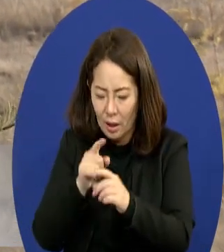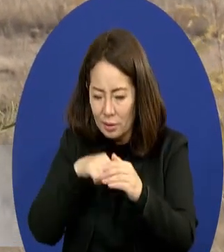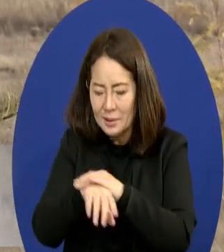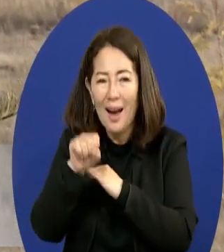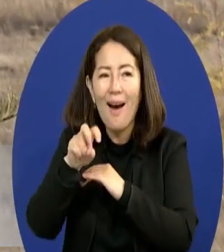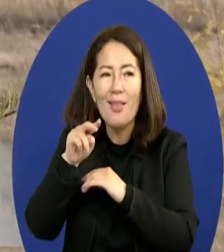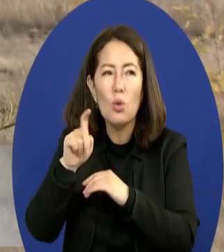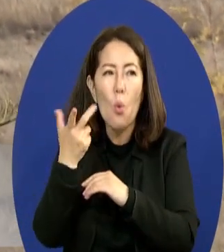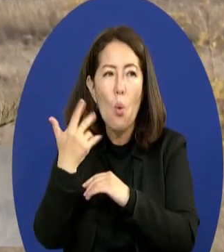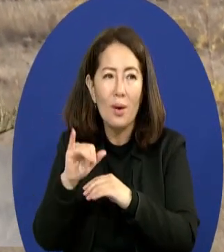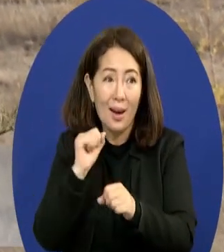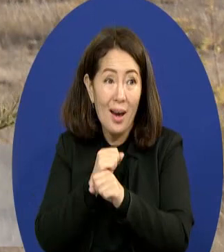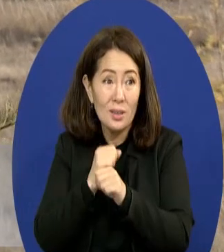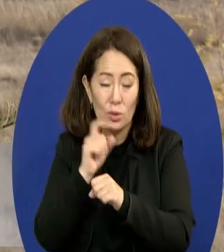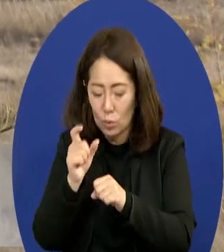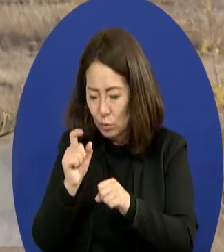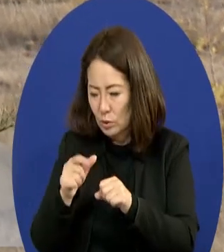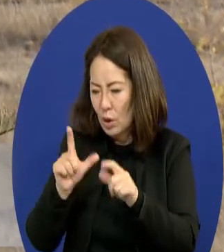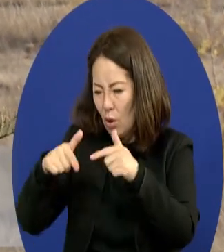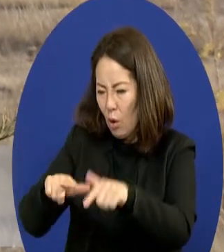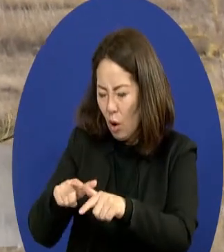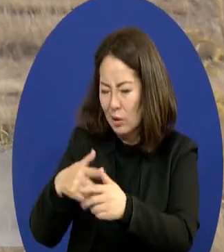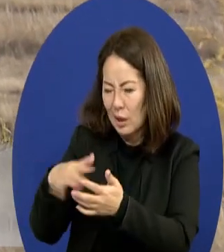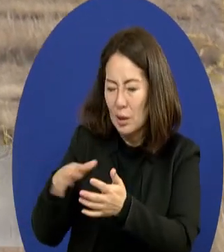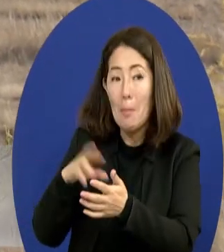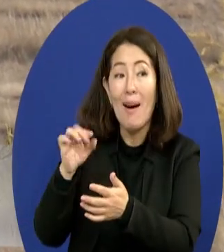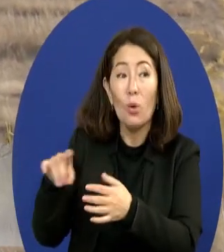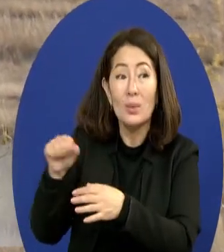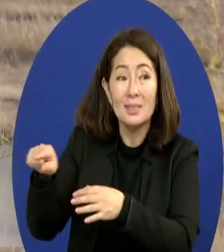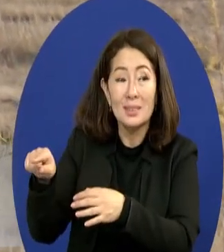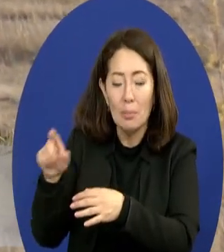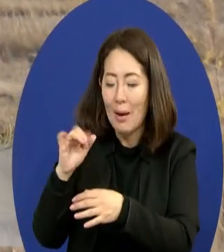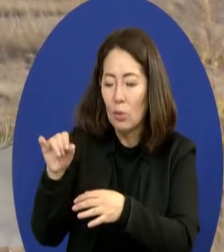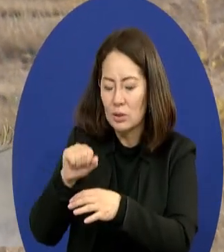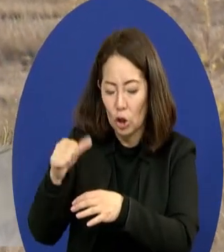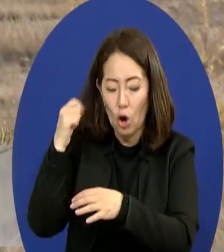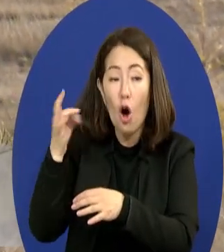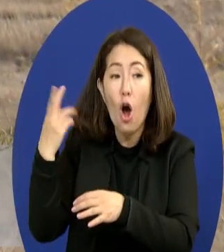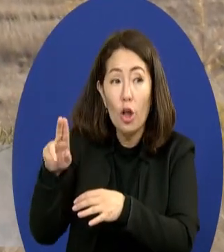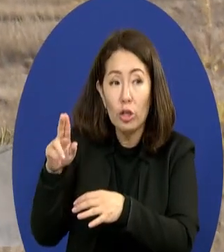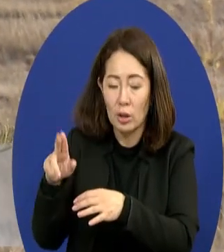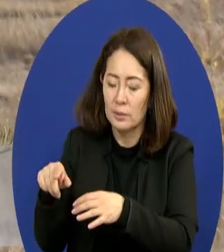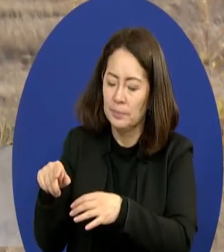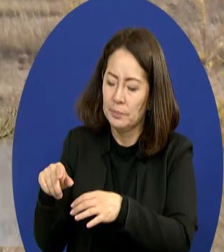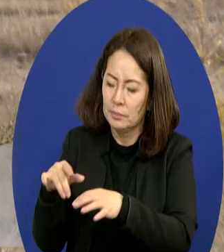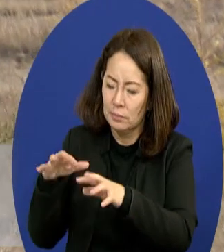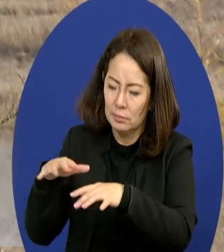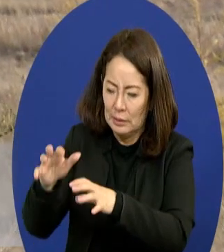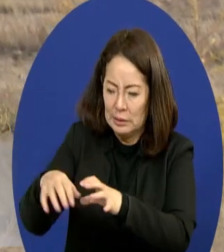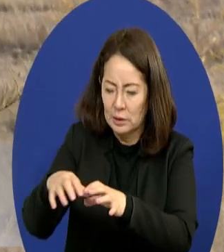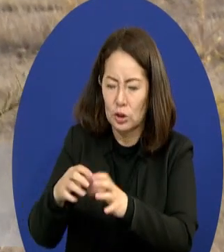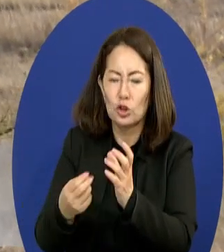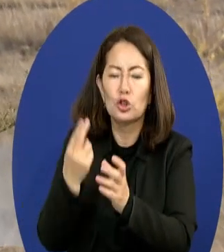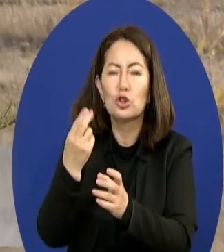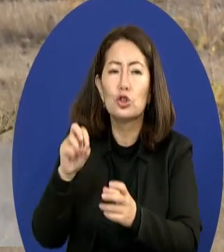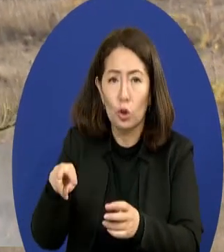чиглэлээр ажилтны нөхдөд мөр гол ус юм бохирдуулж ширгээгээд үүнээс үүдэлтэйгээр цөлжилт одоо явагдаж эхэлж байгаа. Ер нь